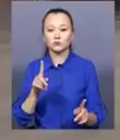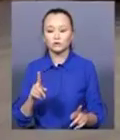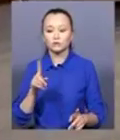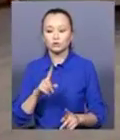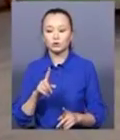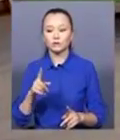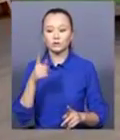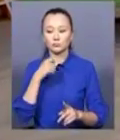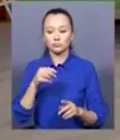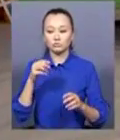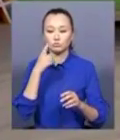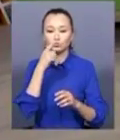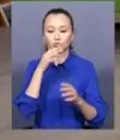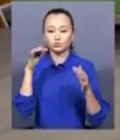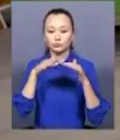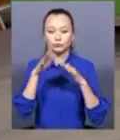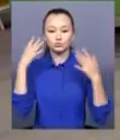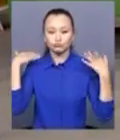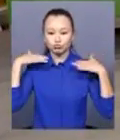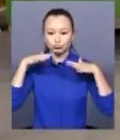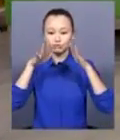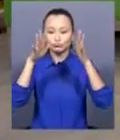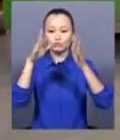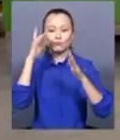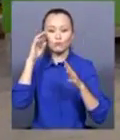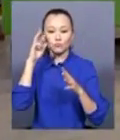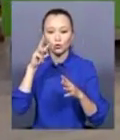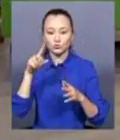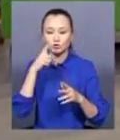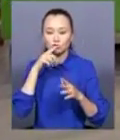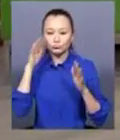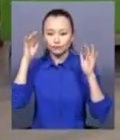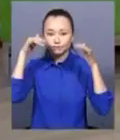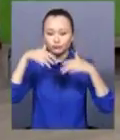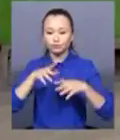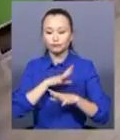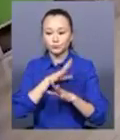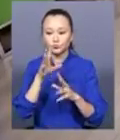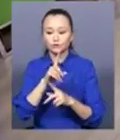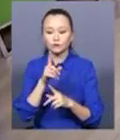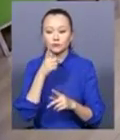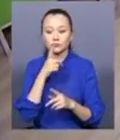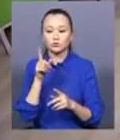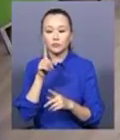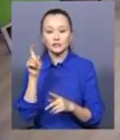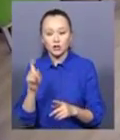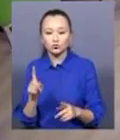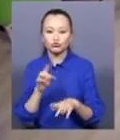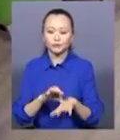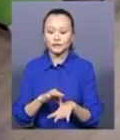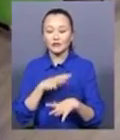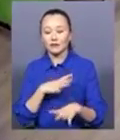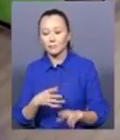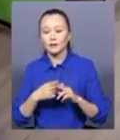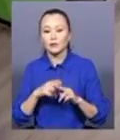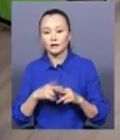чтобы пошел приток крови к мозгам. Для того, чтобы кровообращение, остеохондроз, ничего этого не было. Поэтому это